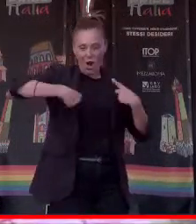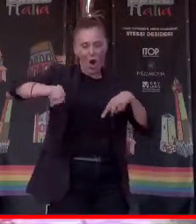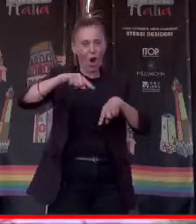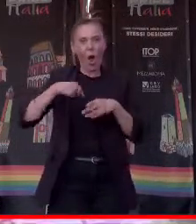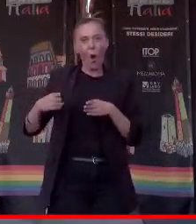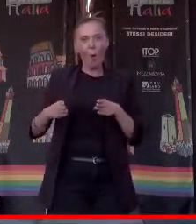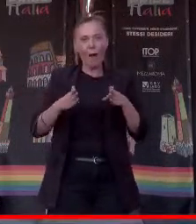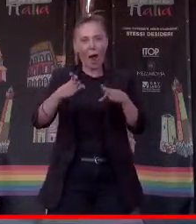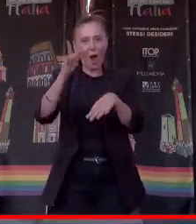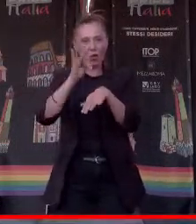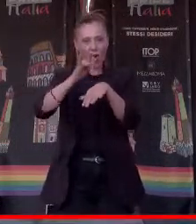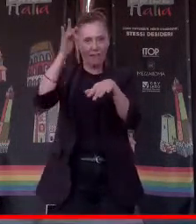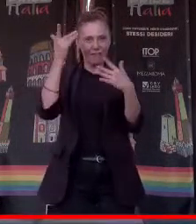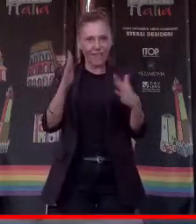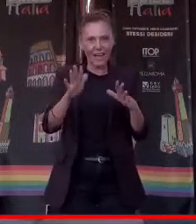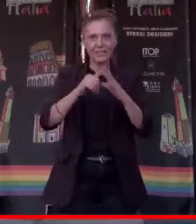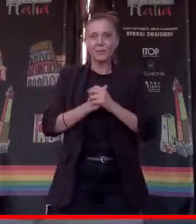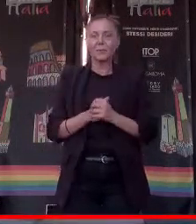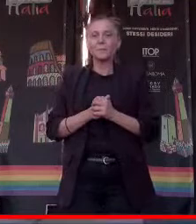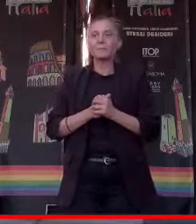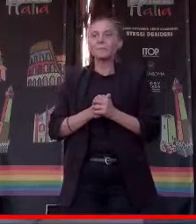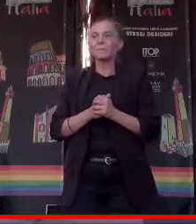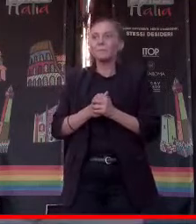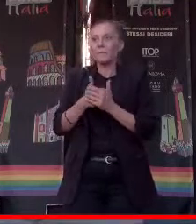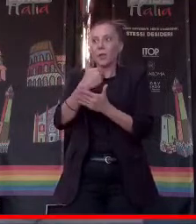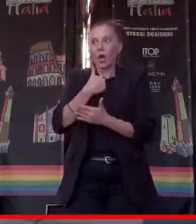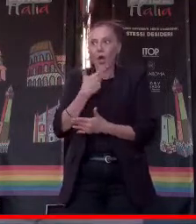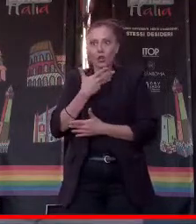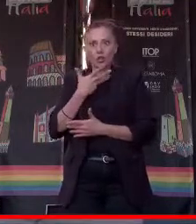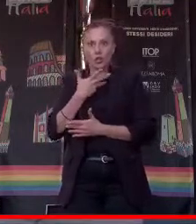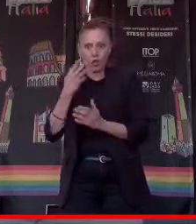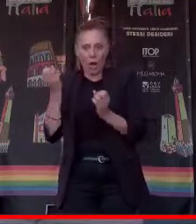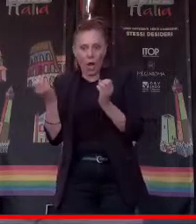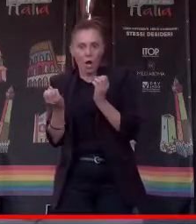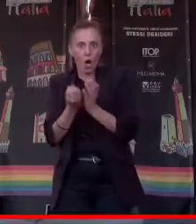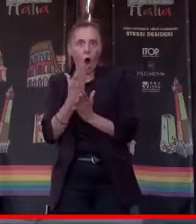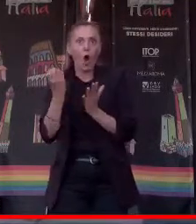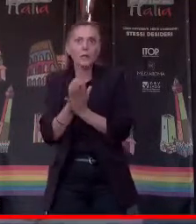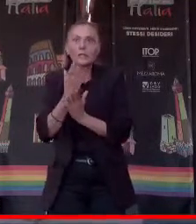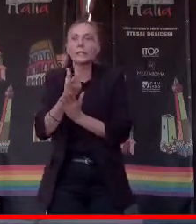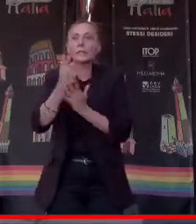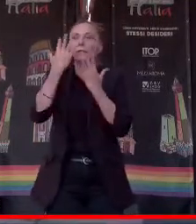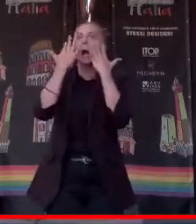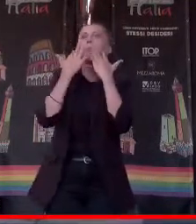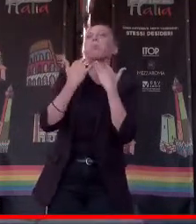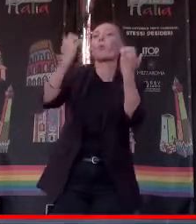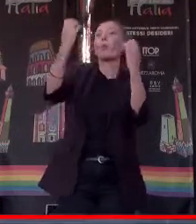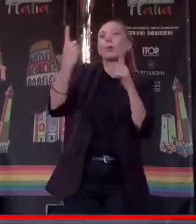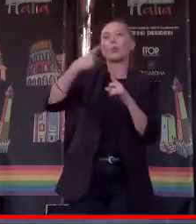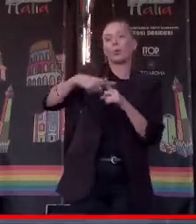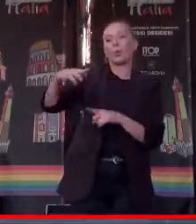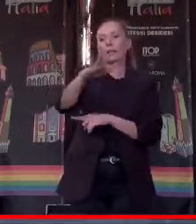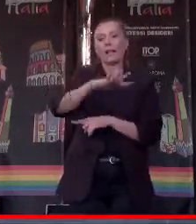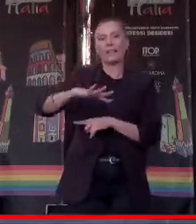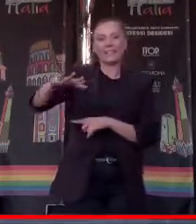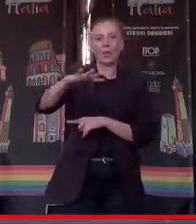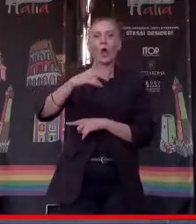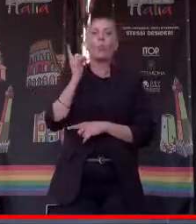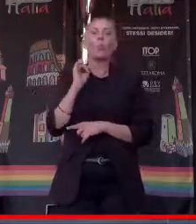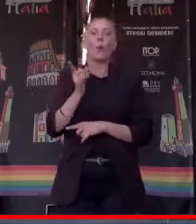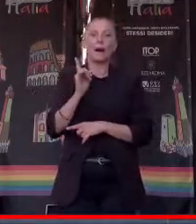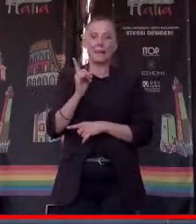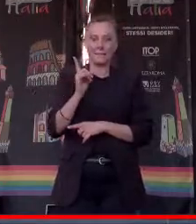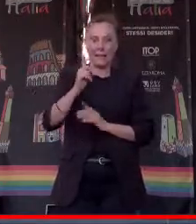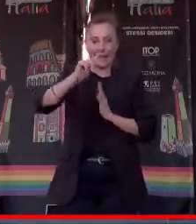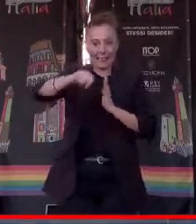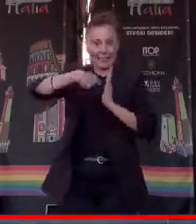fatto... Io la notizia interessante che voglio dare a questa platea, al territorio della città, eccetera, è l'approvazione